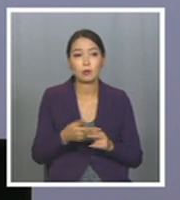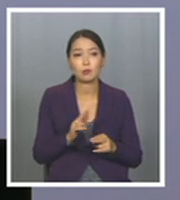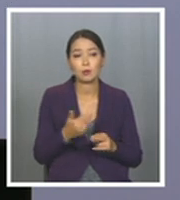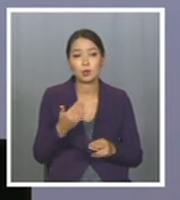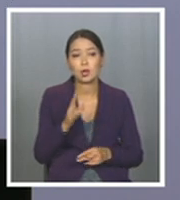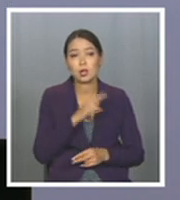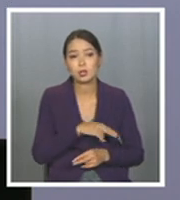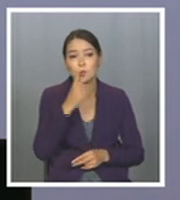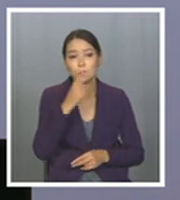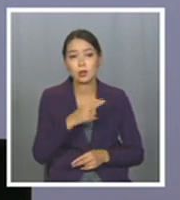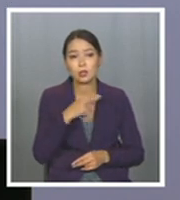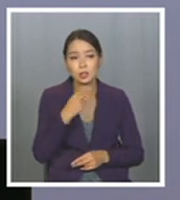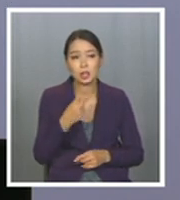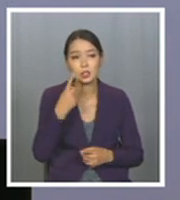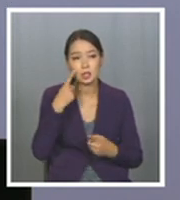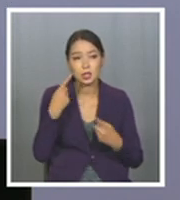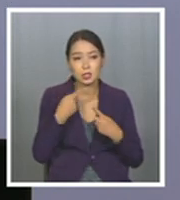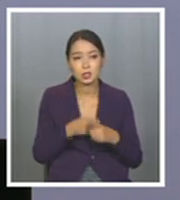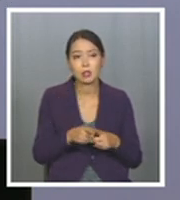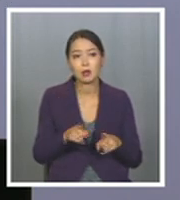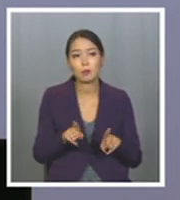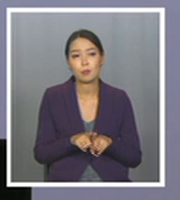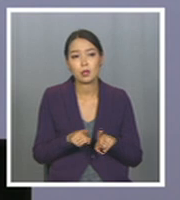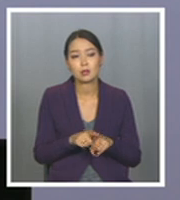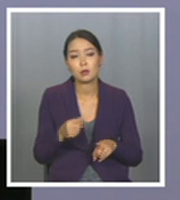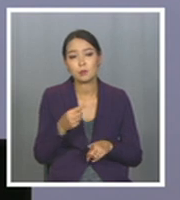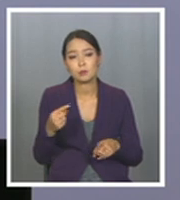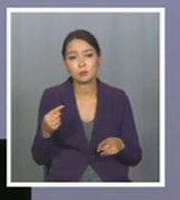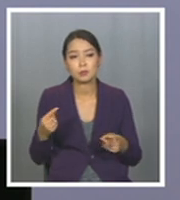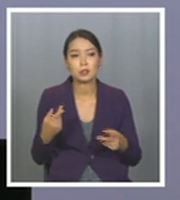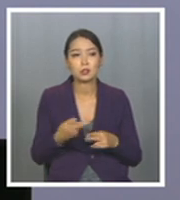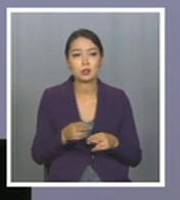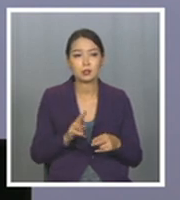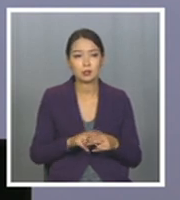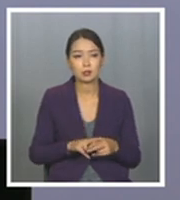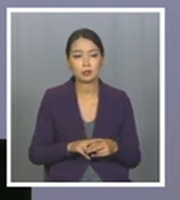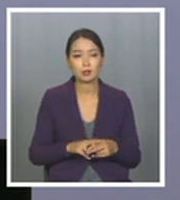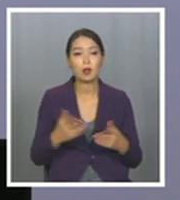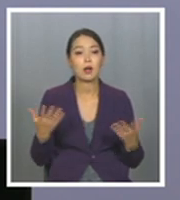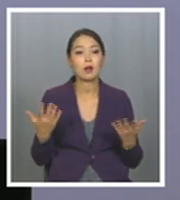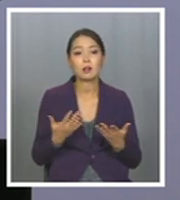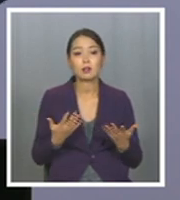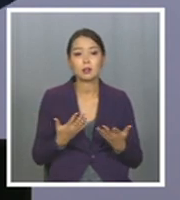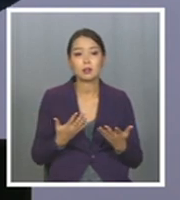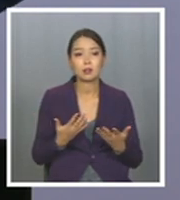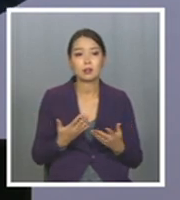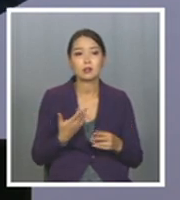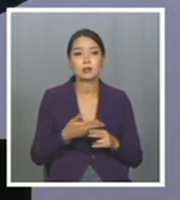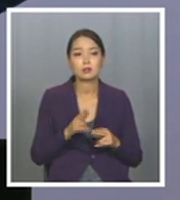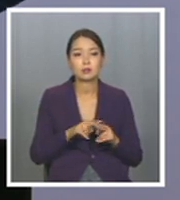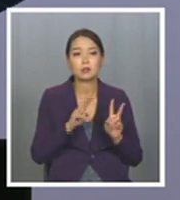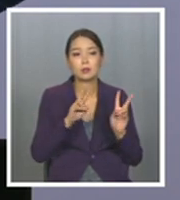отырып, индустрияландырудан жағымсыз салдардың басым болатындығы анық. Бірақ жағымды тұс қандай? Соның ішінде ерекше атап өткім келетін